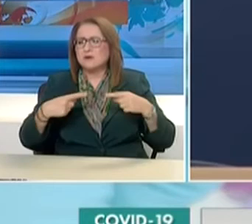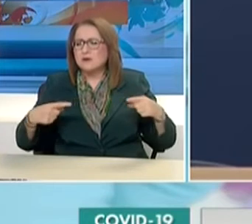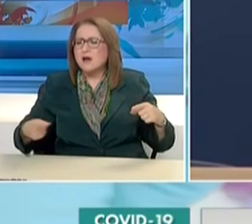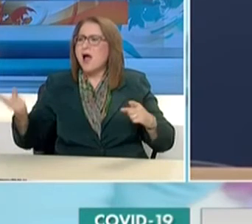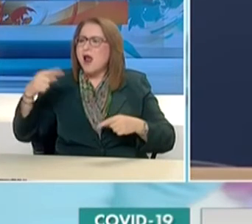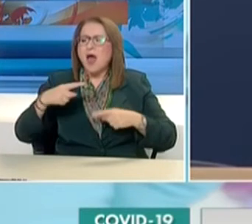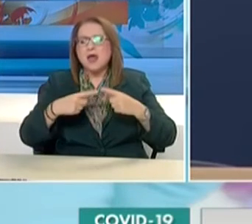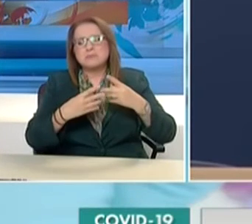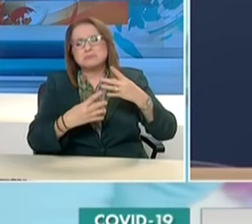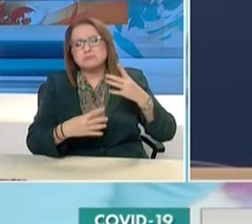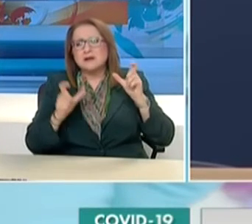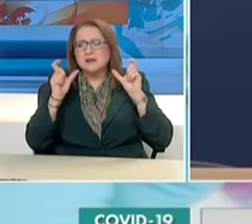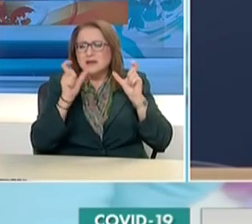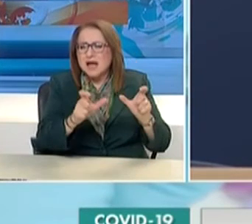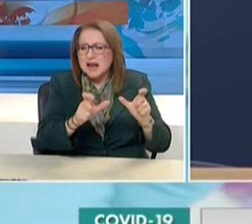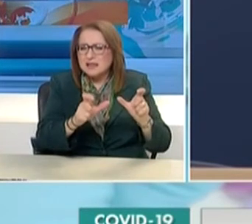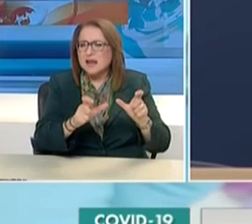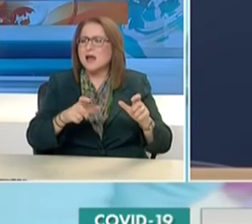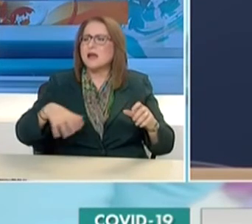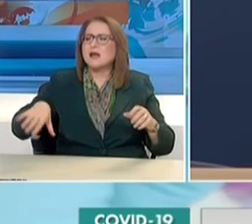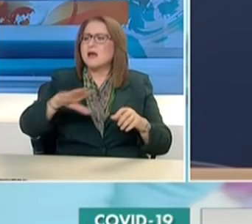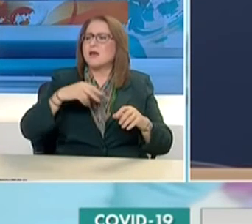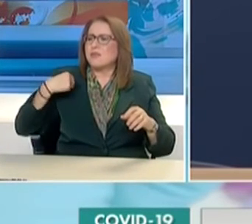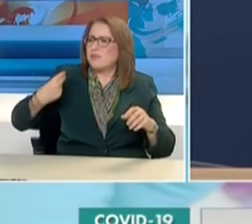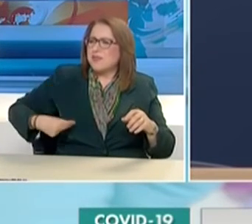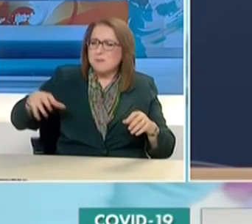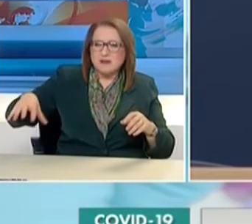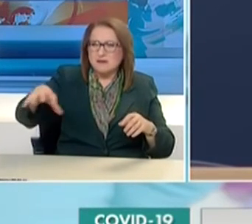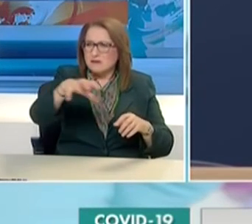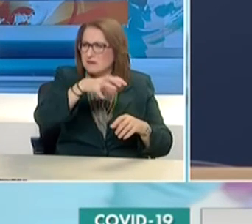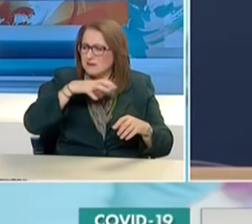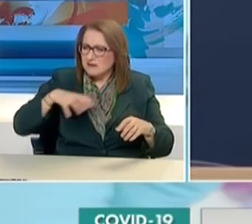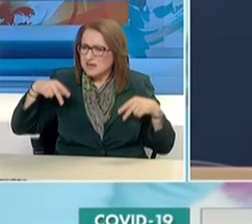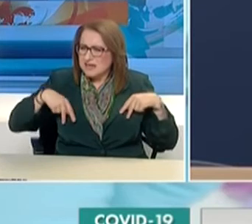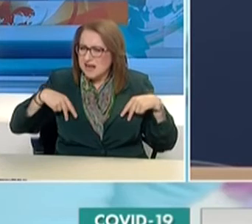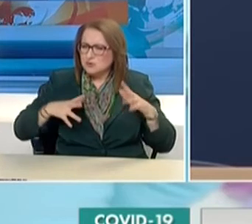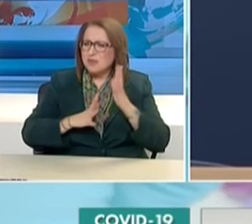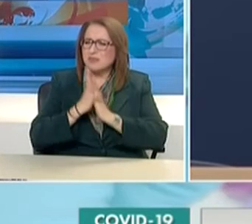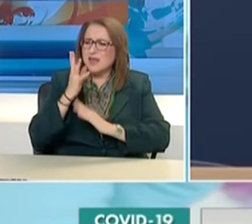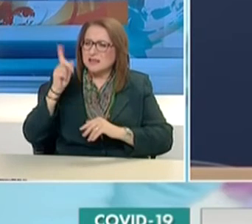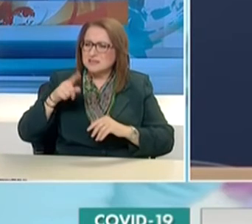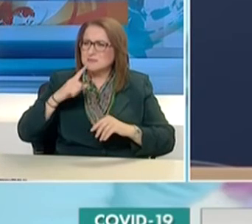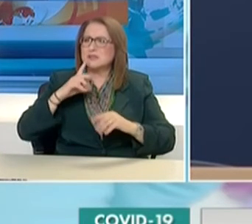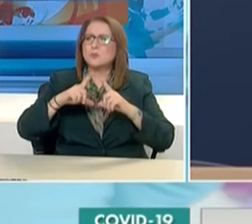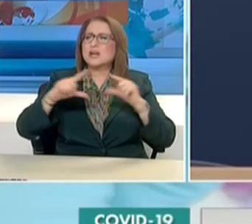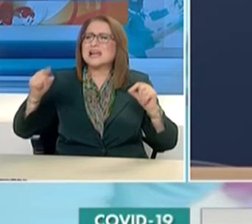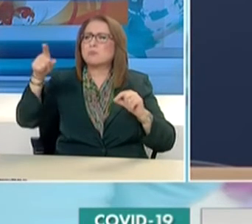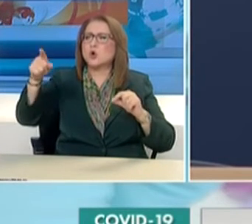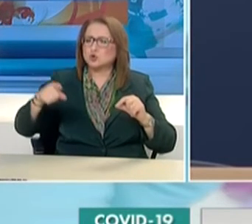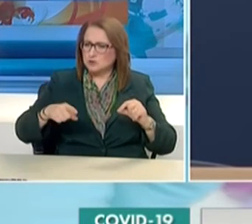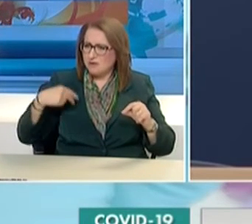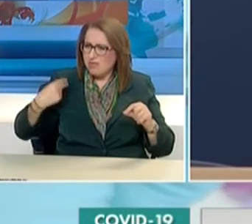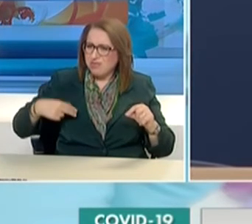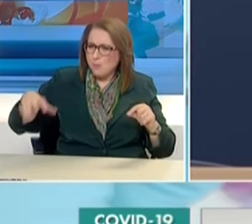ιό, καραντίνα σε κρατικές δομές για 14 μέρες, το κάνουν κάποιες χώρες όπως η Κύπρος. Θέλει πάρα